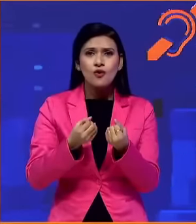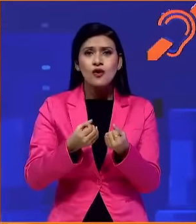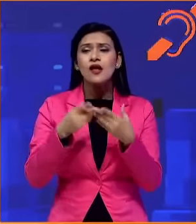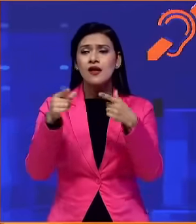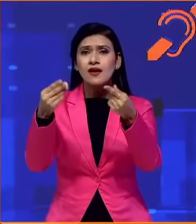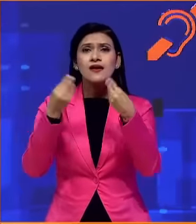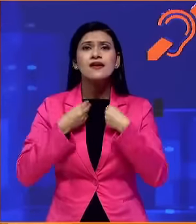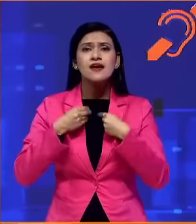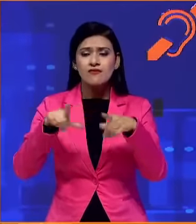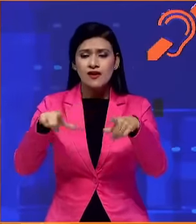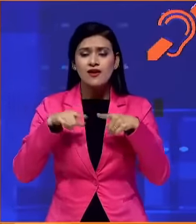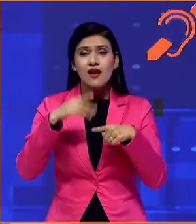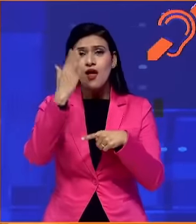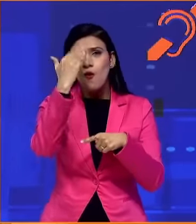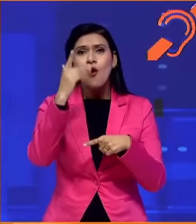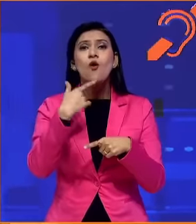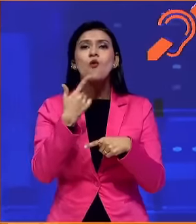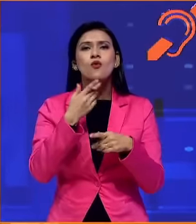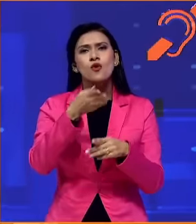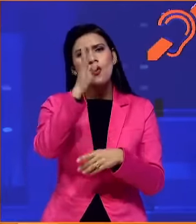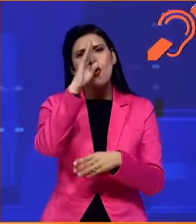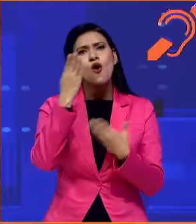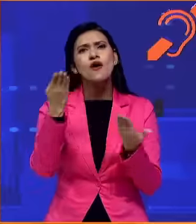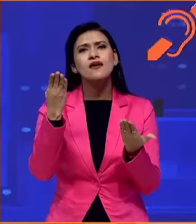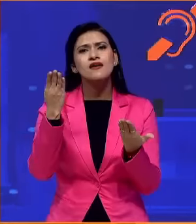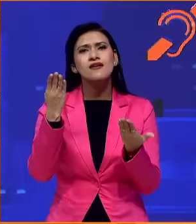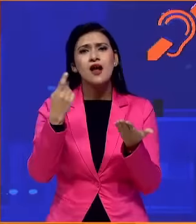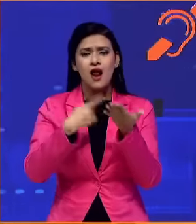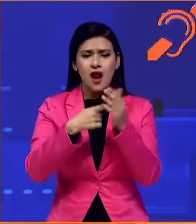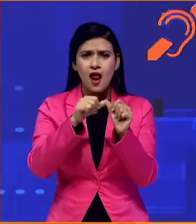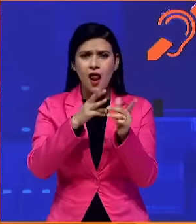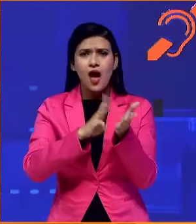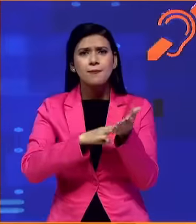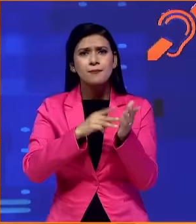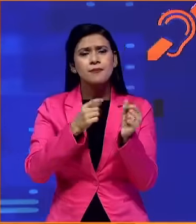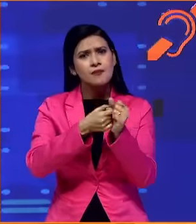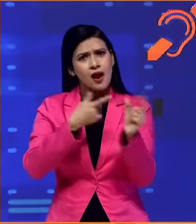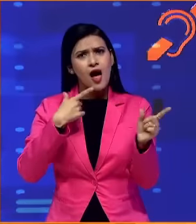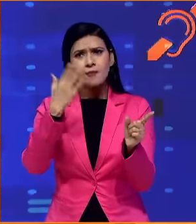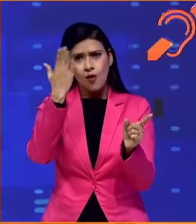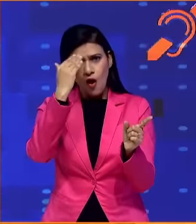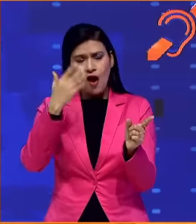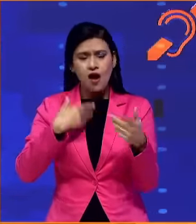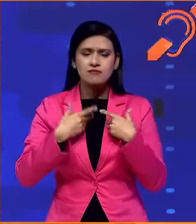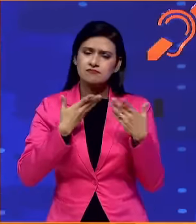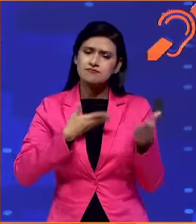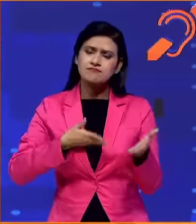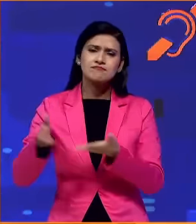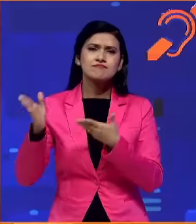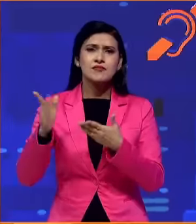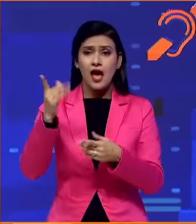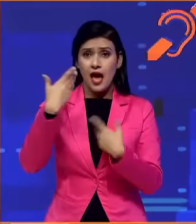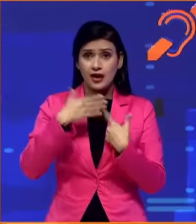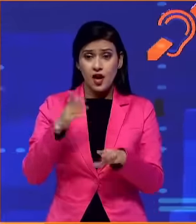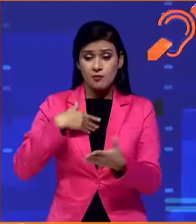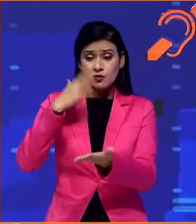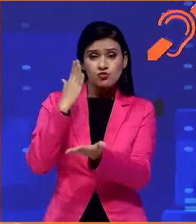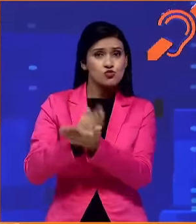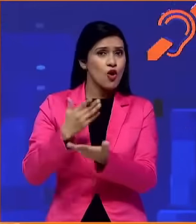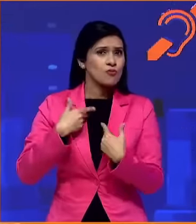देनेवालासर्वशक्तिमानईश्वरहै, औरजबरामलल्लाबुलाएंगे,तोहमअवश्यजाएंगे। हमेंकौनरोकरहाहै?हमेंवहांजानेकेलिएकोईमजबूरनहींकरसकता ,नहीकोईहमेंरोकसकताहै।